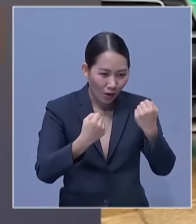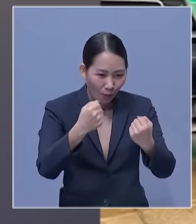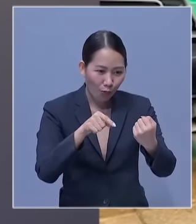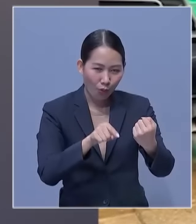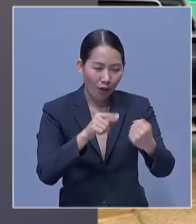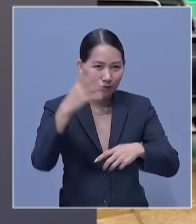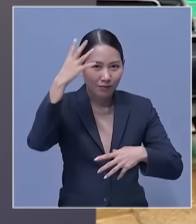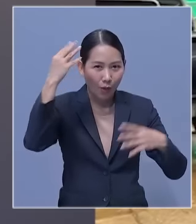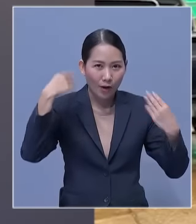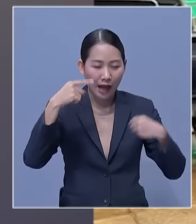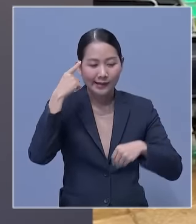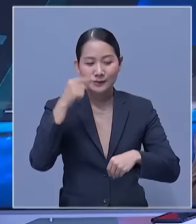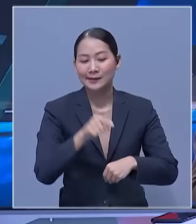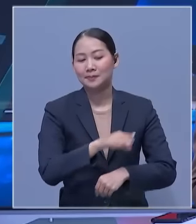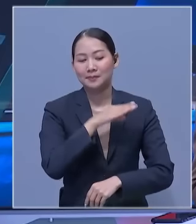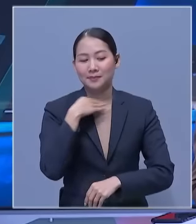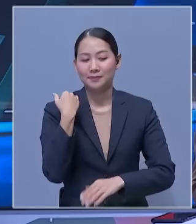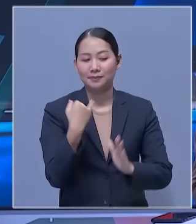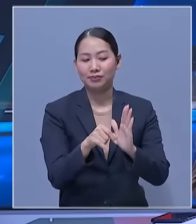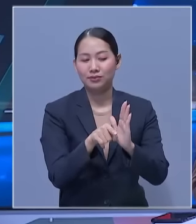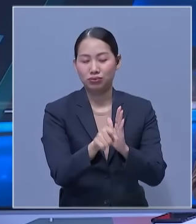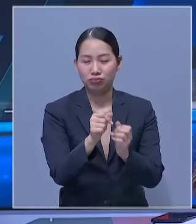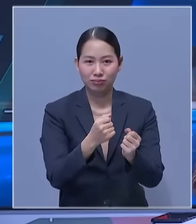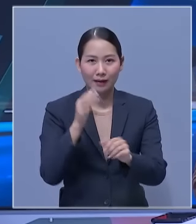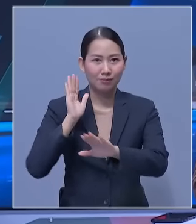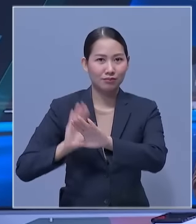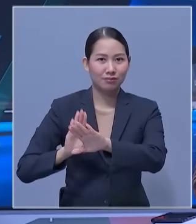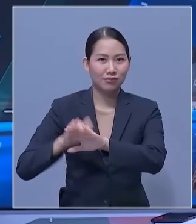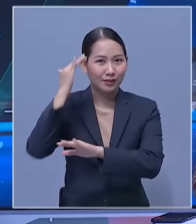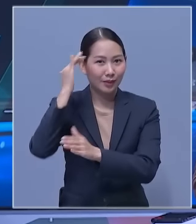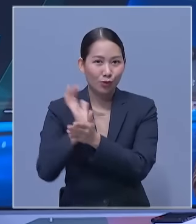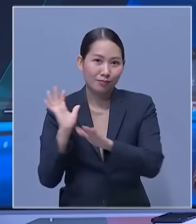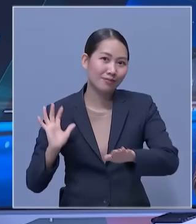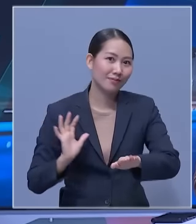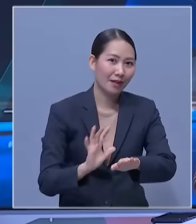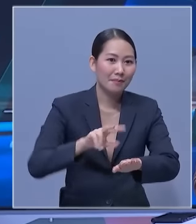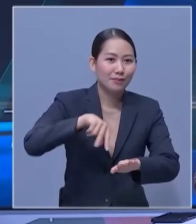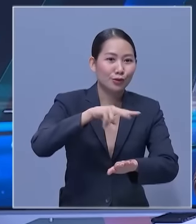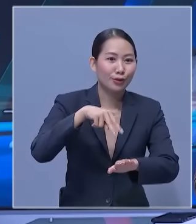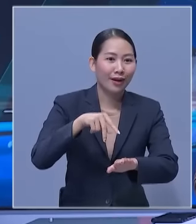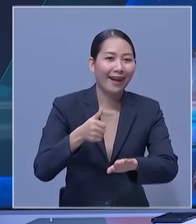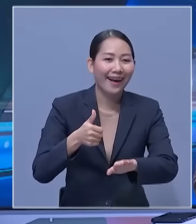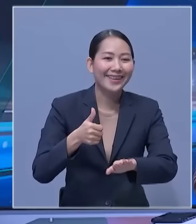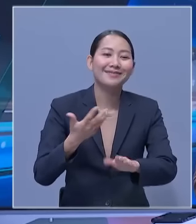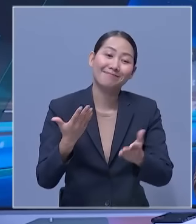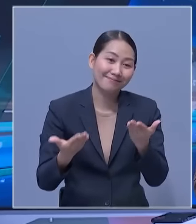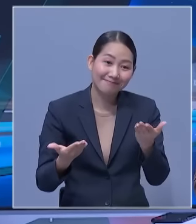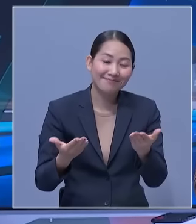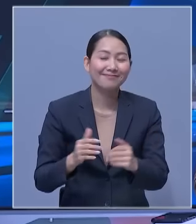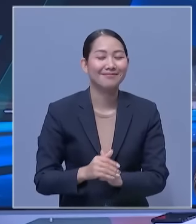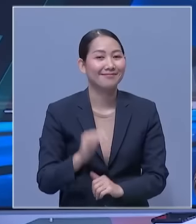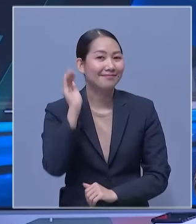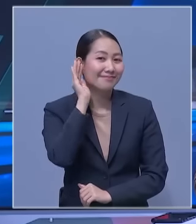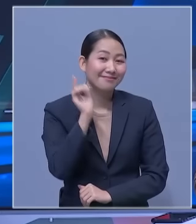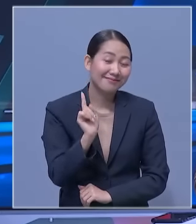ตัวเองด้วยกันให้แรมมันดังขึ้นมาเลยตำรวจก็มาจับกุมได้แต่ก็ขอชื่นชมเจ้าหน้าที่นะที่จับสังเกตพิรุธแล้วตรวจสอบเออไม่ใช่อ่ะ